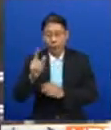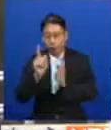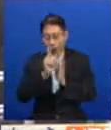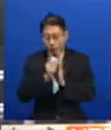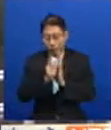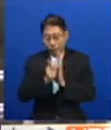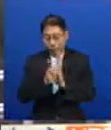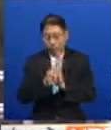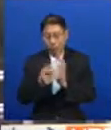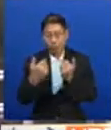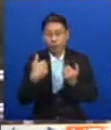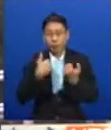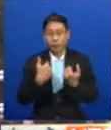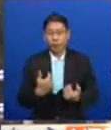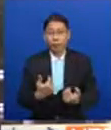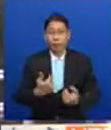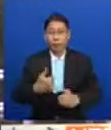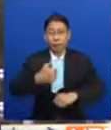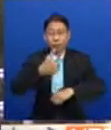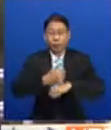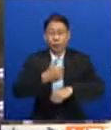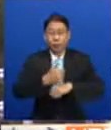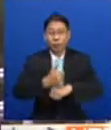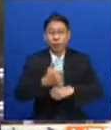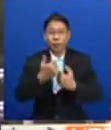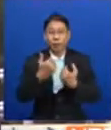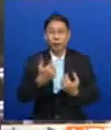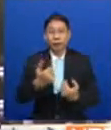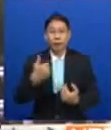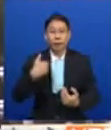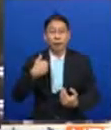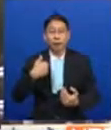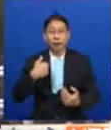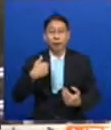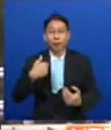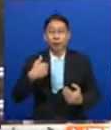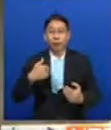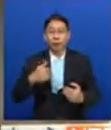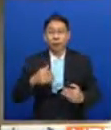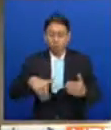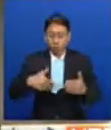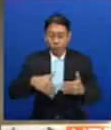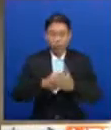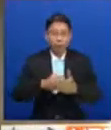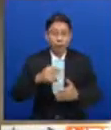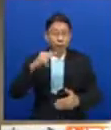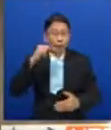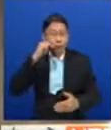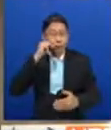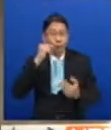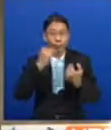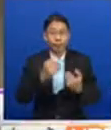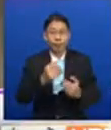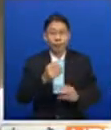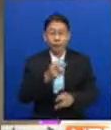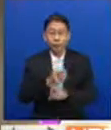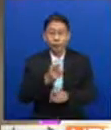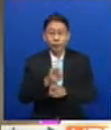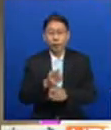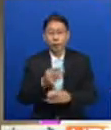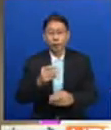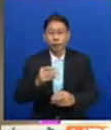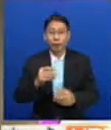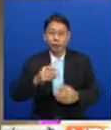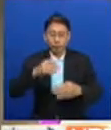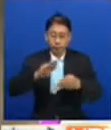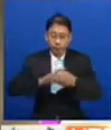ทีซึ่งนายบุญชอบพร้อมเกษตรพร้อมเกษรนะคะผู้อำนวยการโครงการส่งน้ำและบำรุงรักษาป่าสักใต้เขื่อน